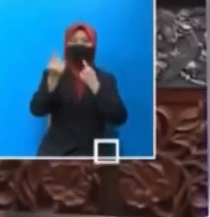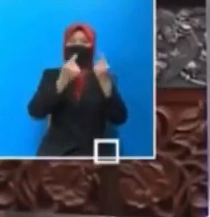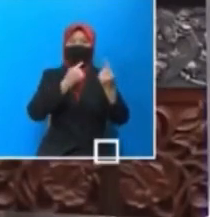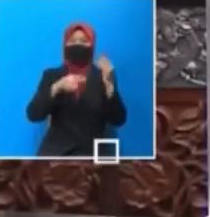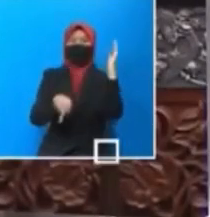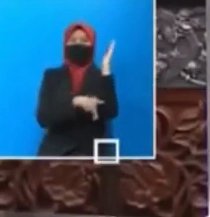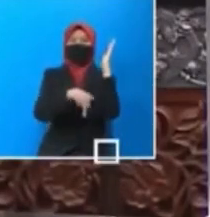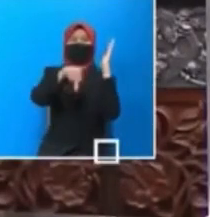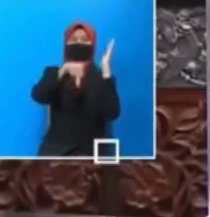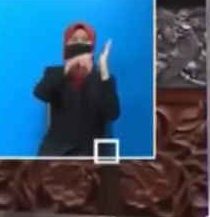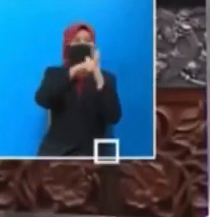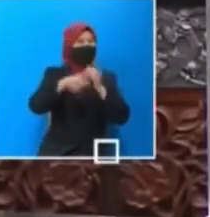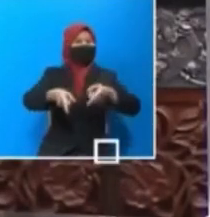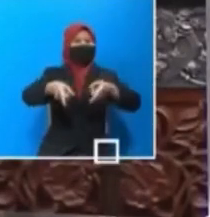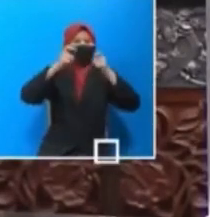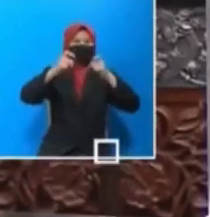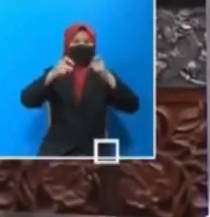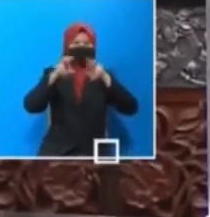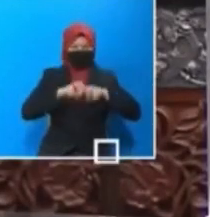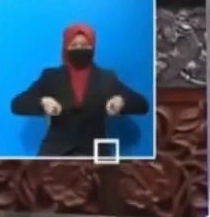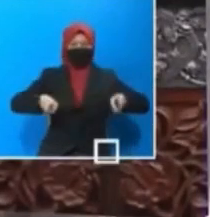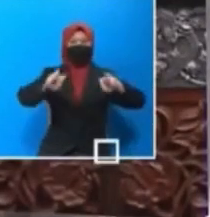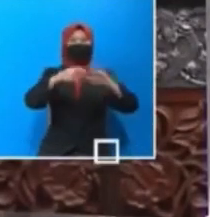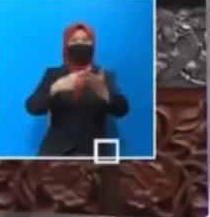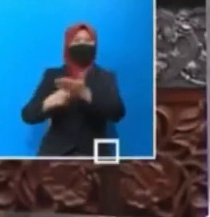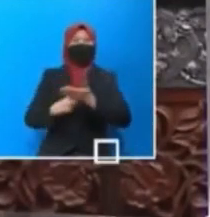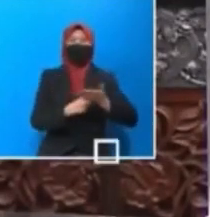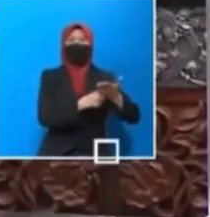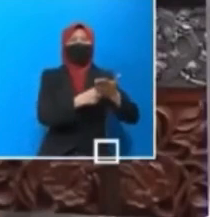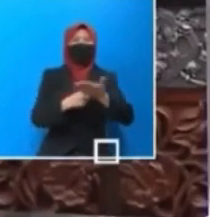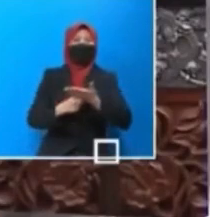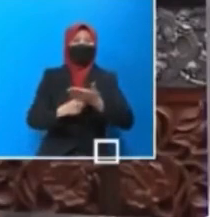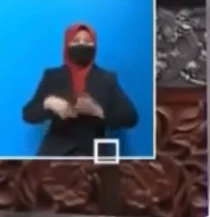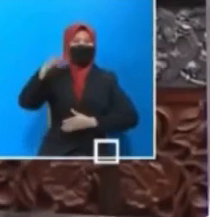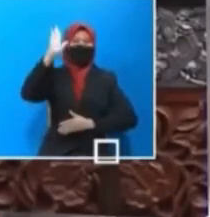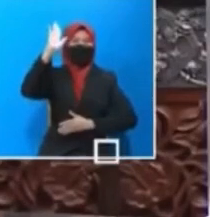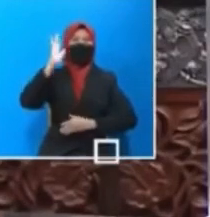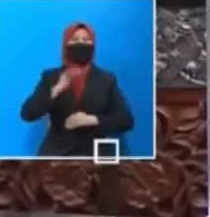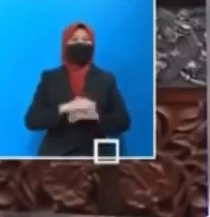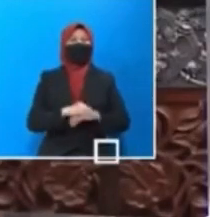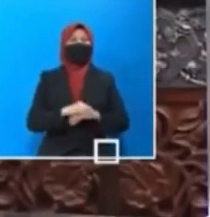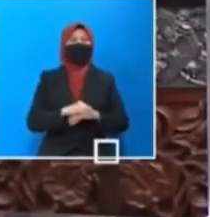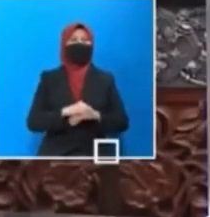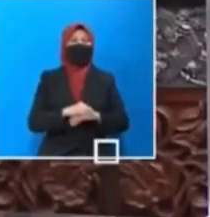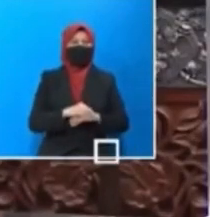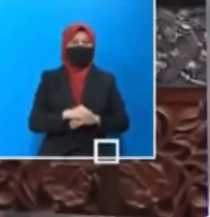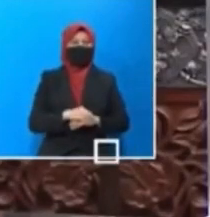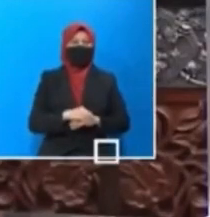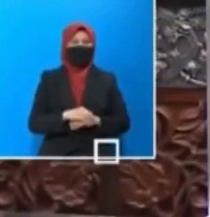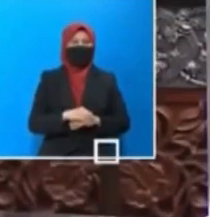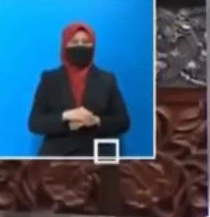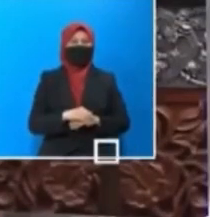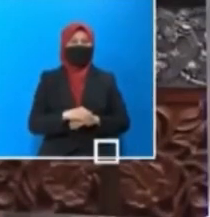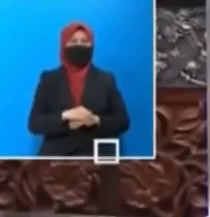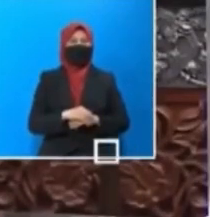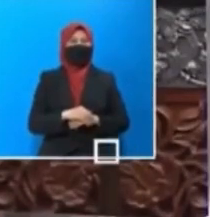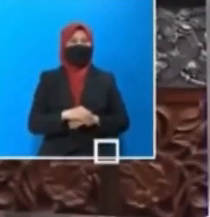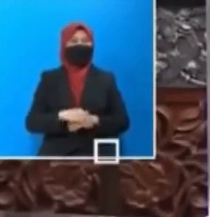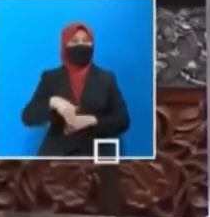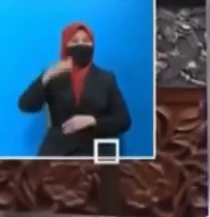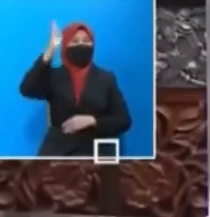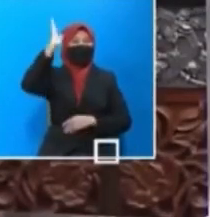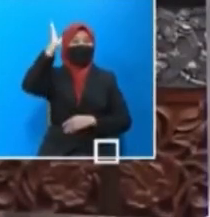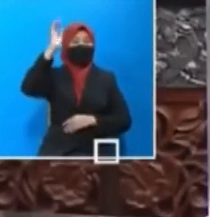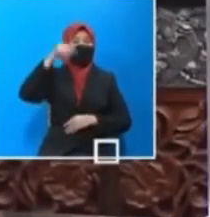Agong telah berkenan untuk kerajaan memanggil mesyuarat khas penggal ketiga